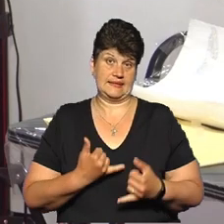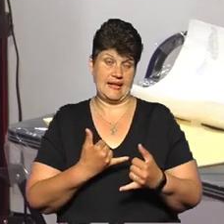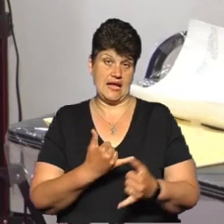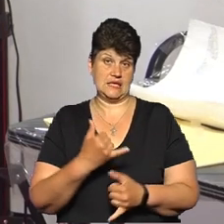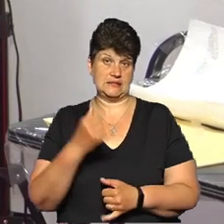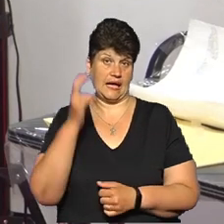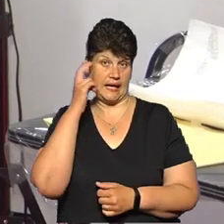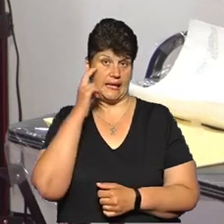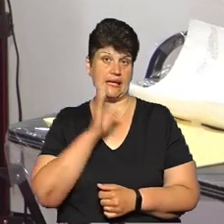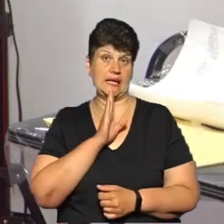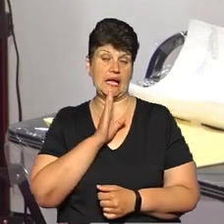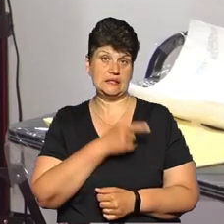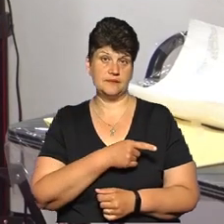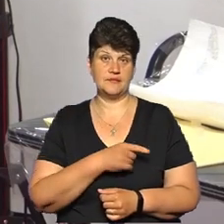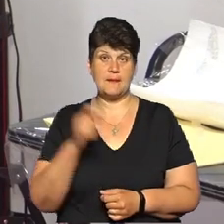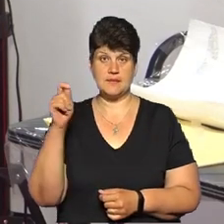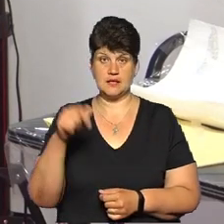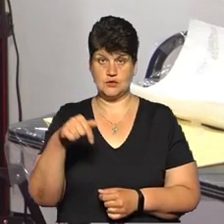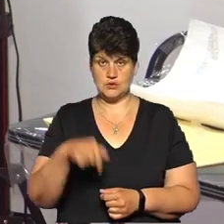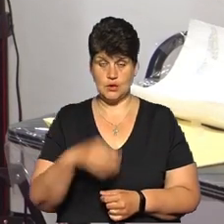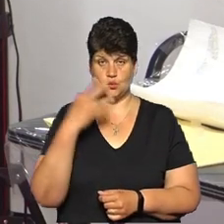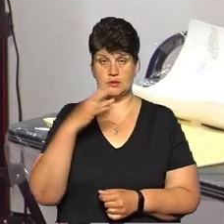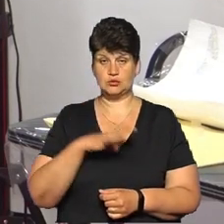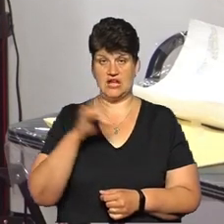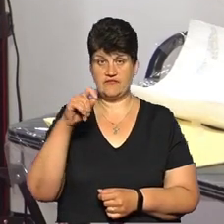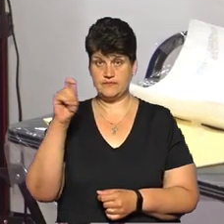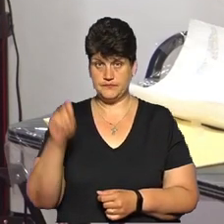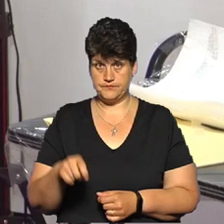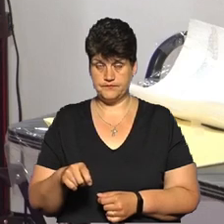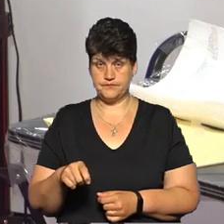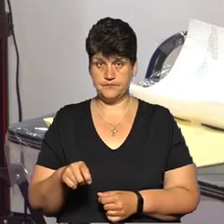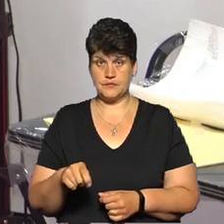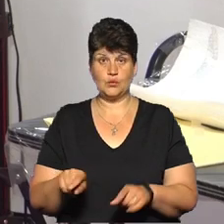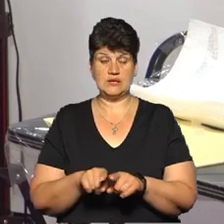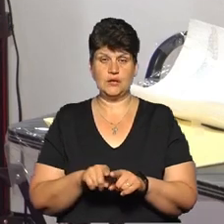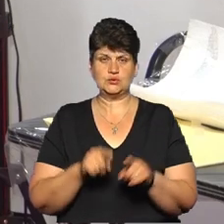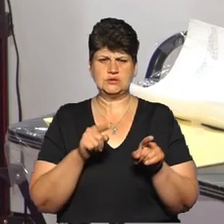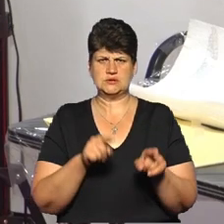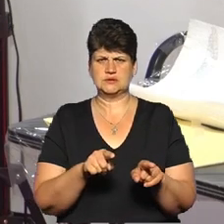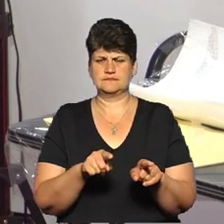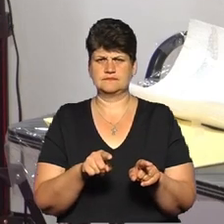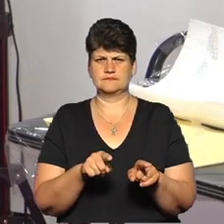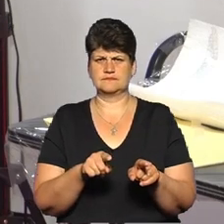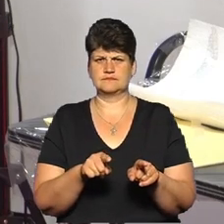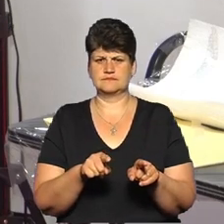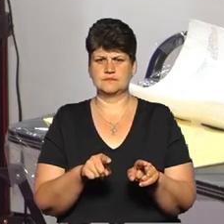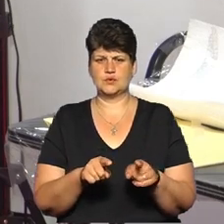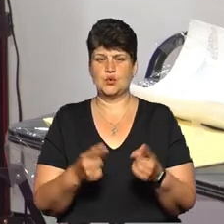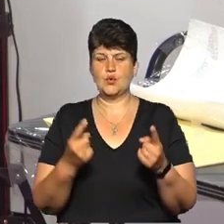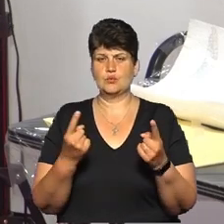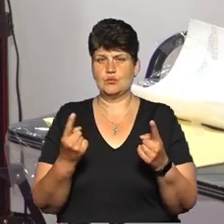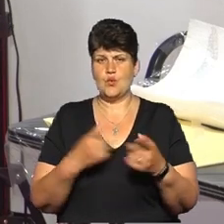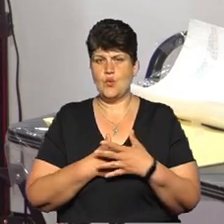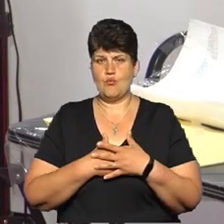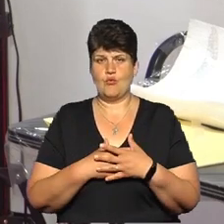Вона переїхала сюди во время війни, так як її дуже... С большой любовью встретил ваш город,